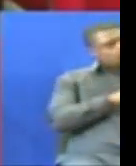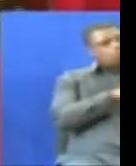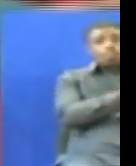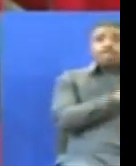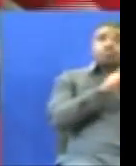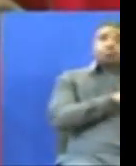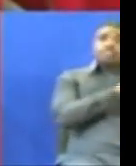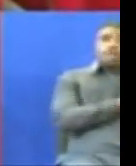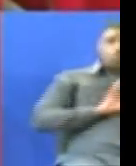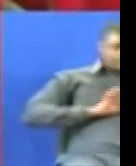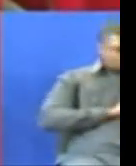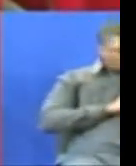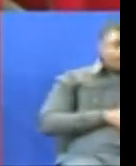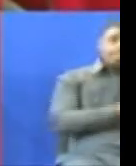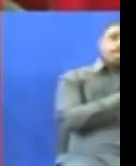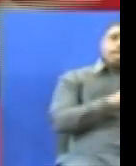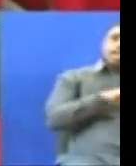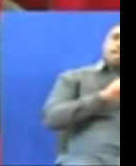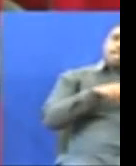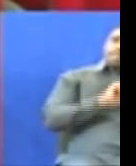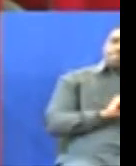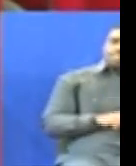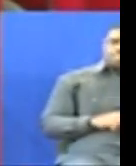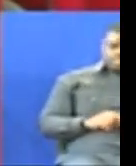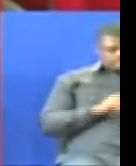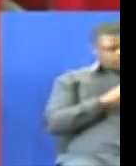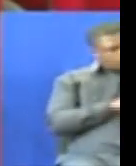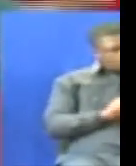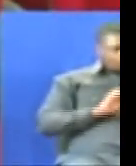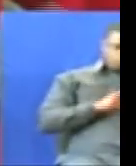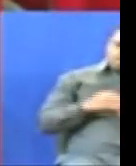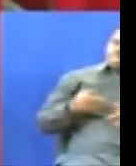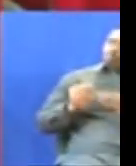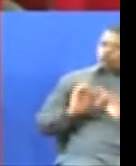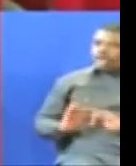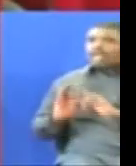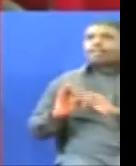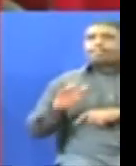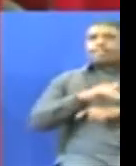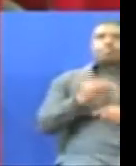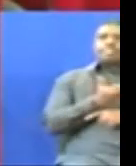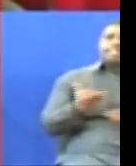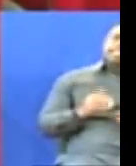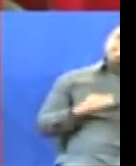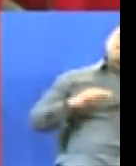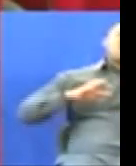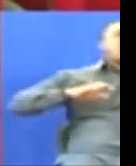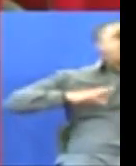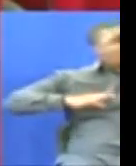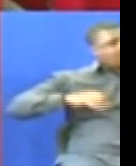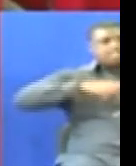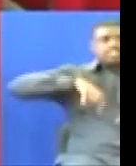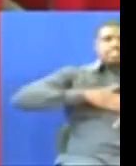za lami. Mkoa wa Kigoma leo umeungwa na Tabora, mkoa wa Kigoma leo unaungwa na maeneo mengine. Ni raha iliyoje na sisi wa Singida